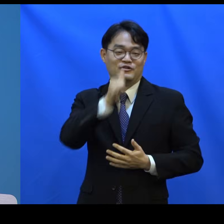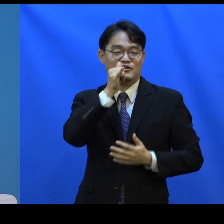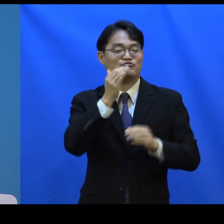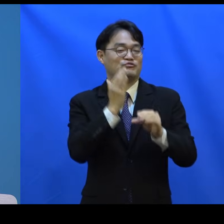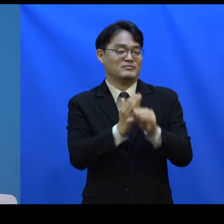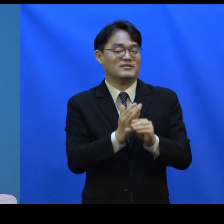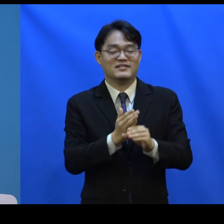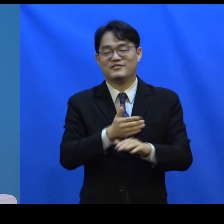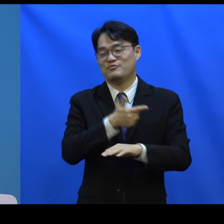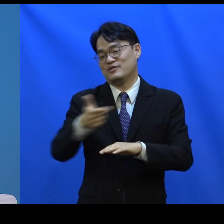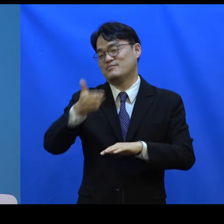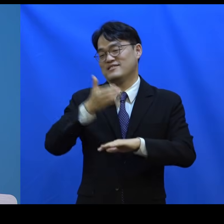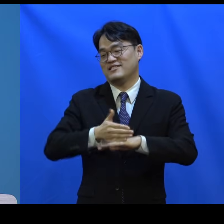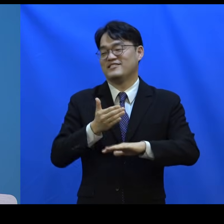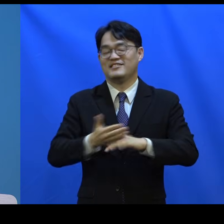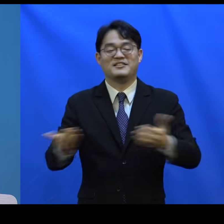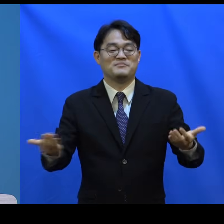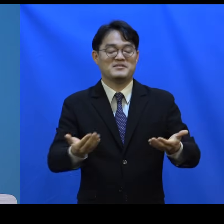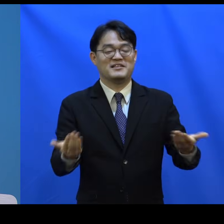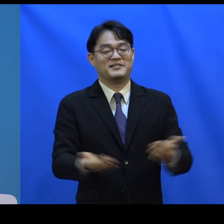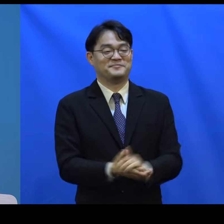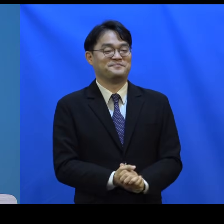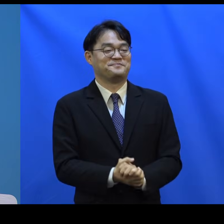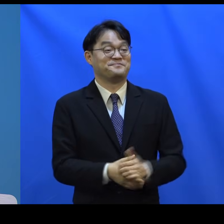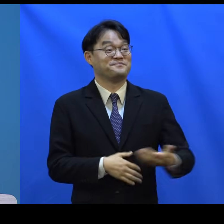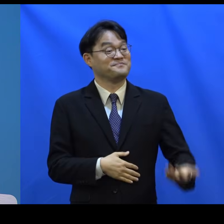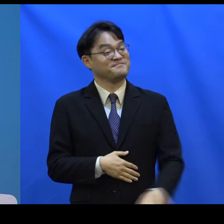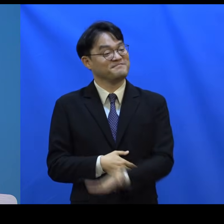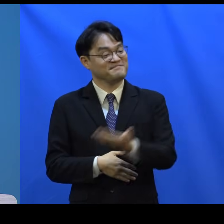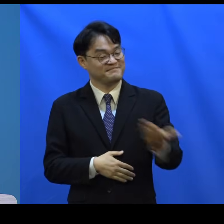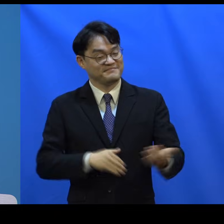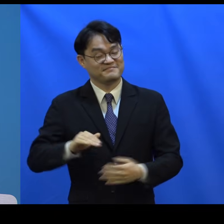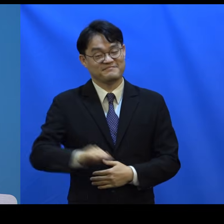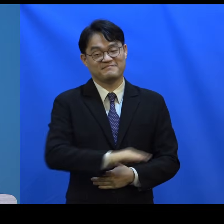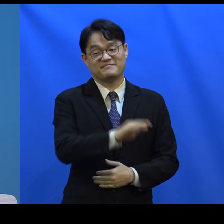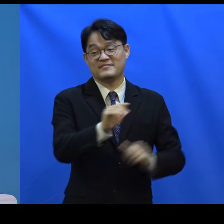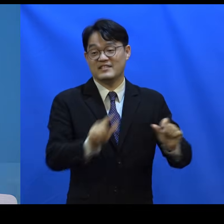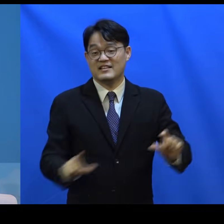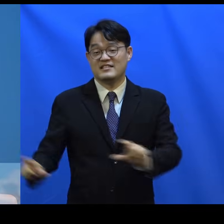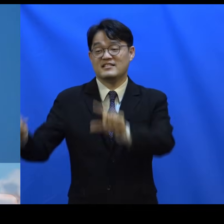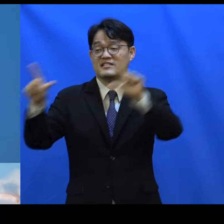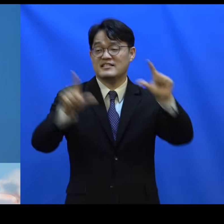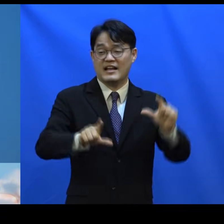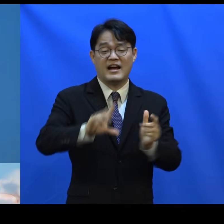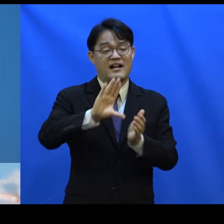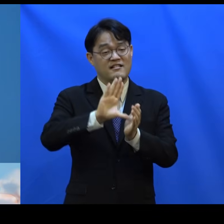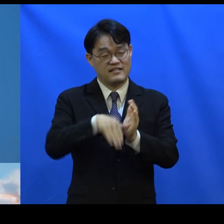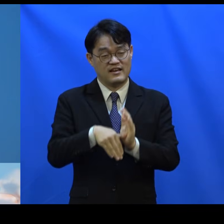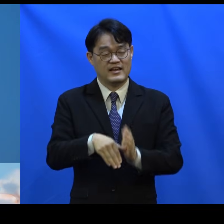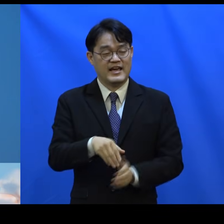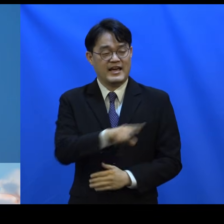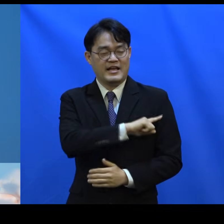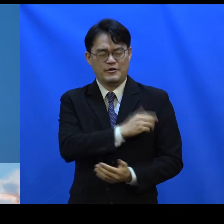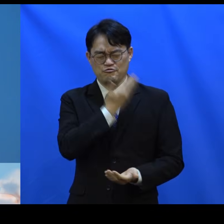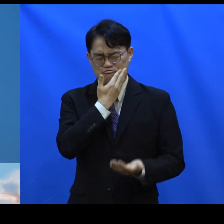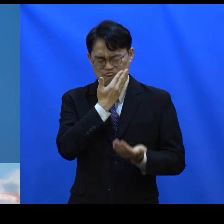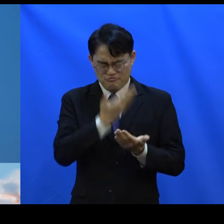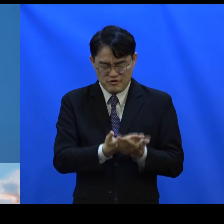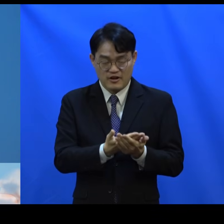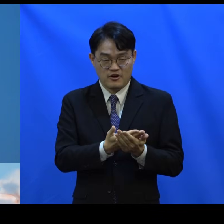감사합니다. 자, 여러분, 우리의 인생에 프라이어리티, 우선순위가 참